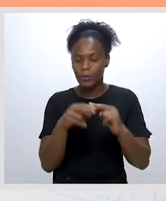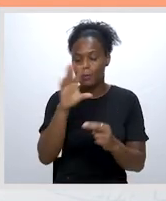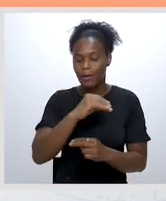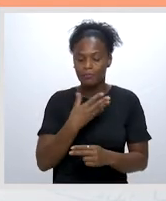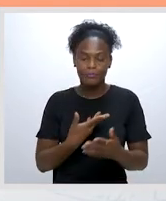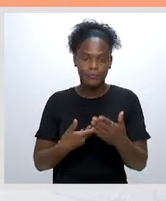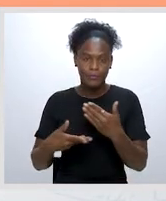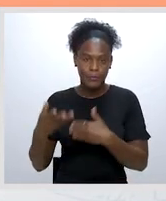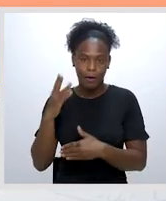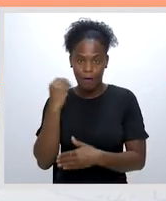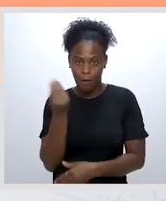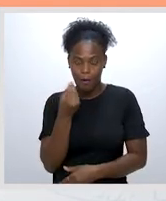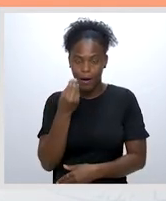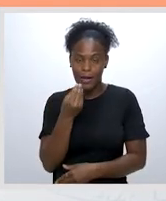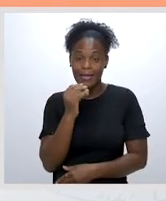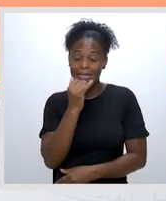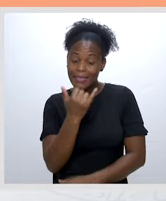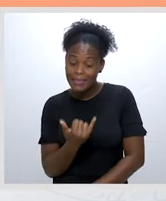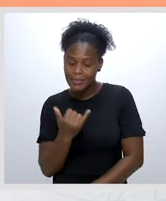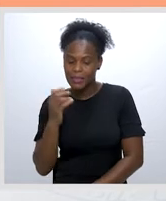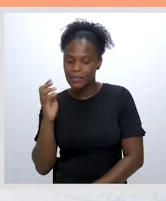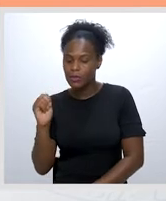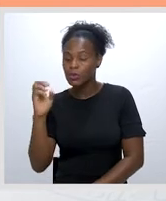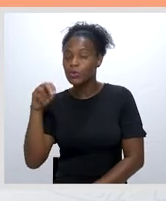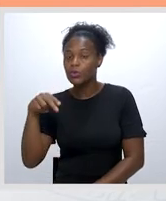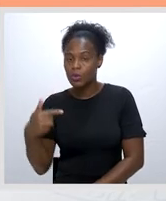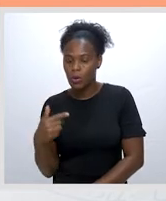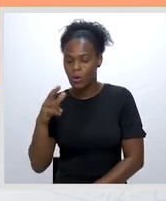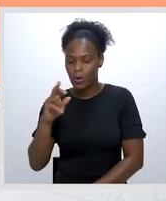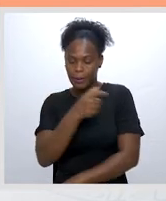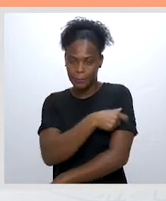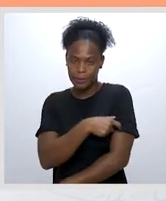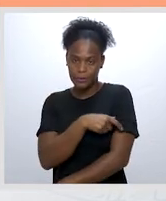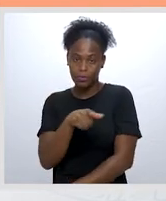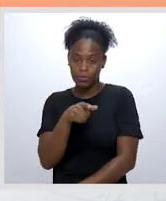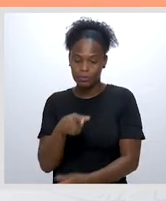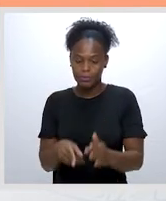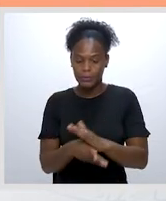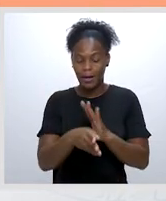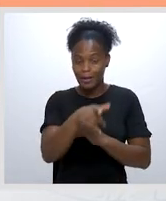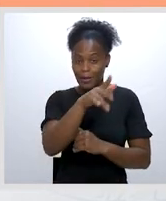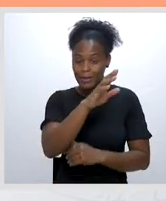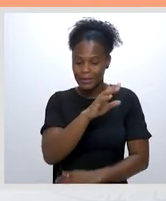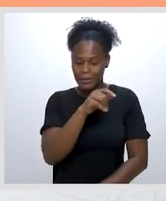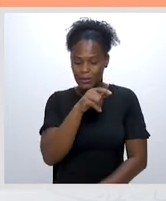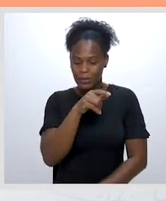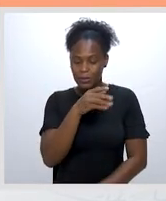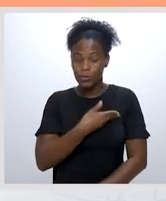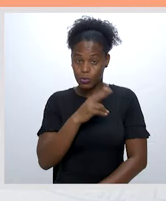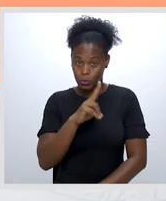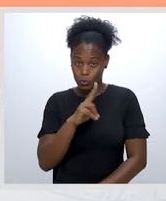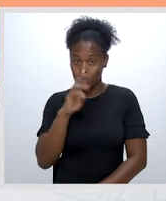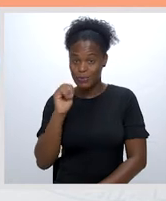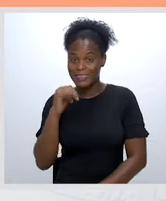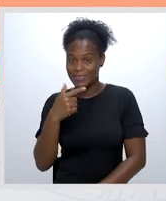célèbres y sont représentés. Vous repartirez du site enchanté, donc